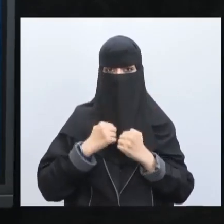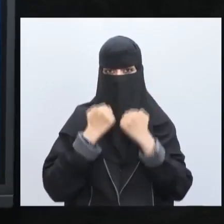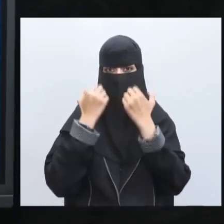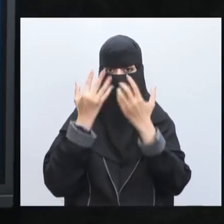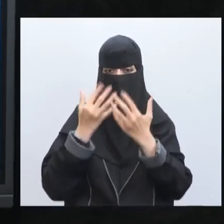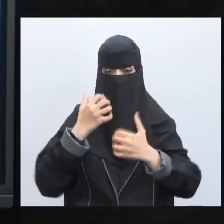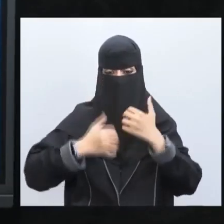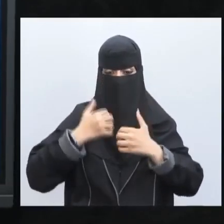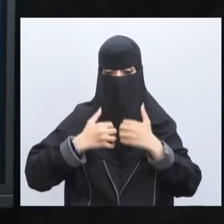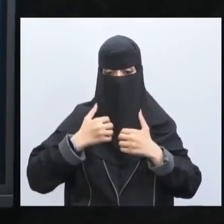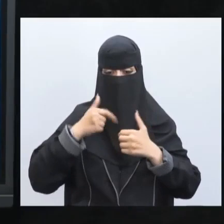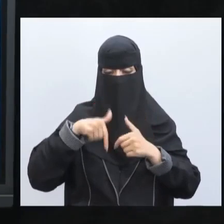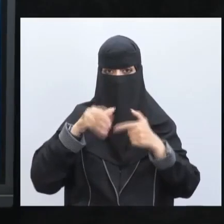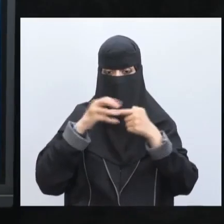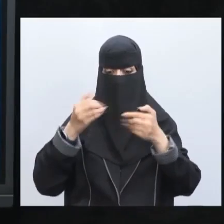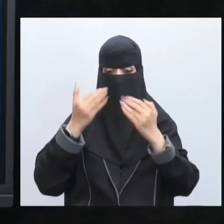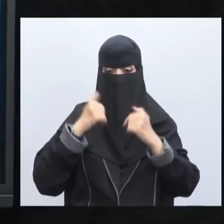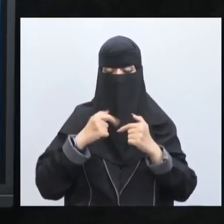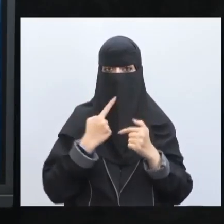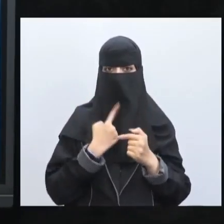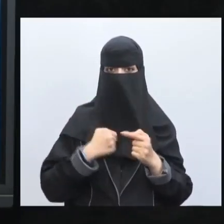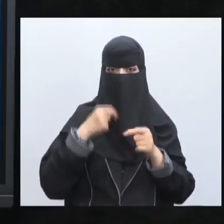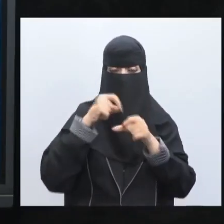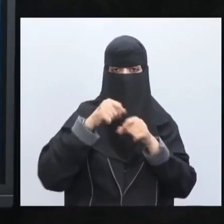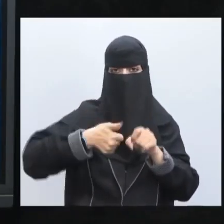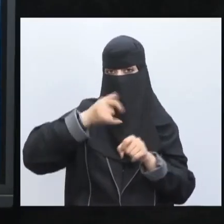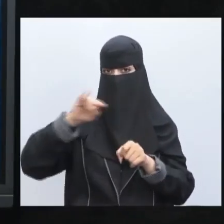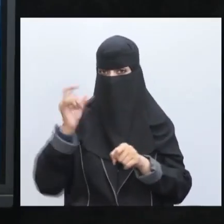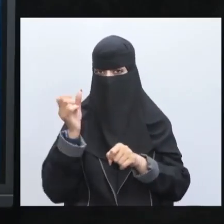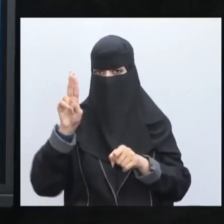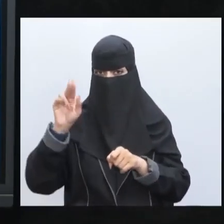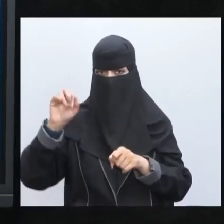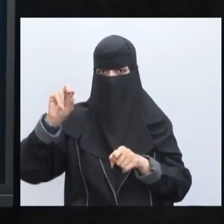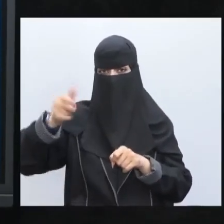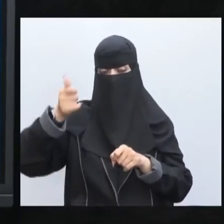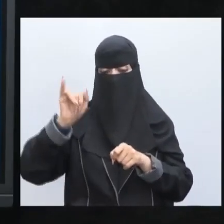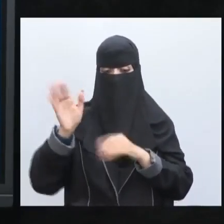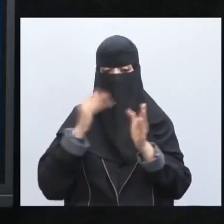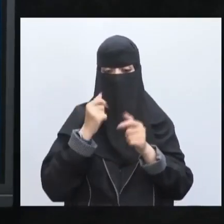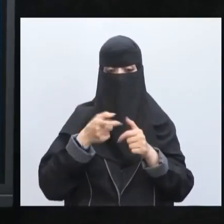السلبيه الرغبه في الانتقام التسليم